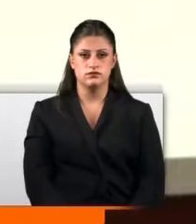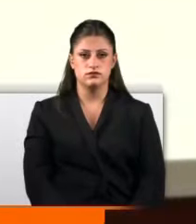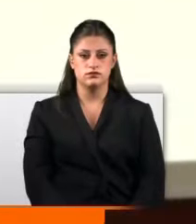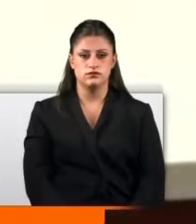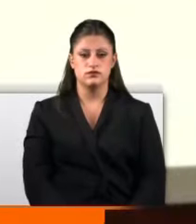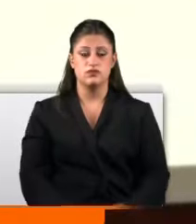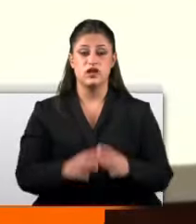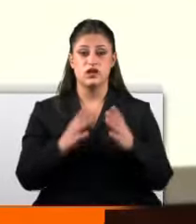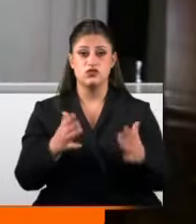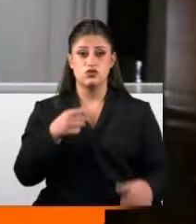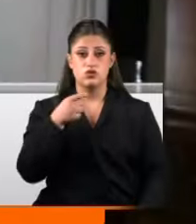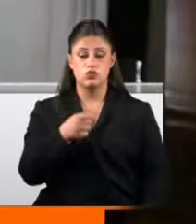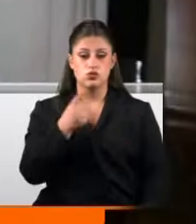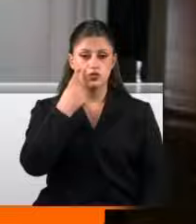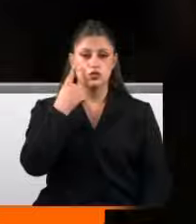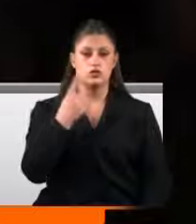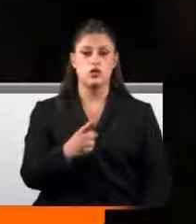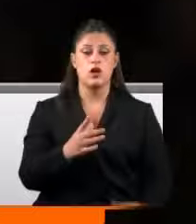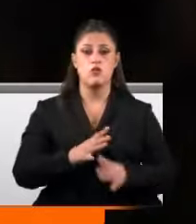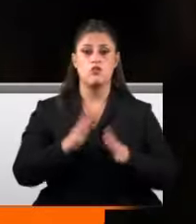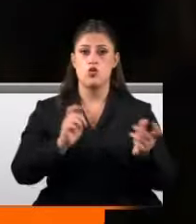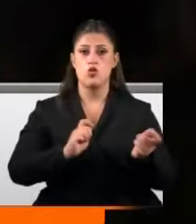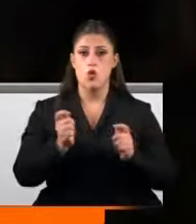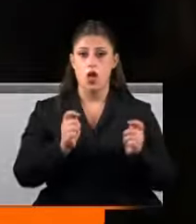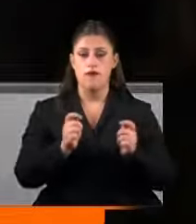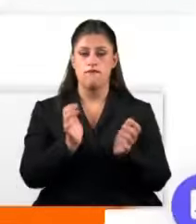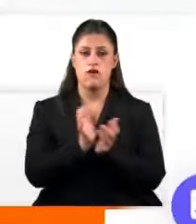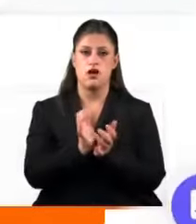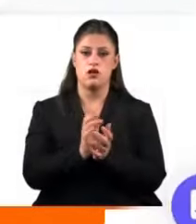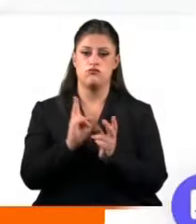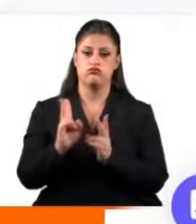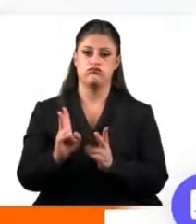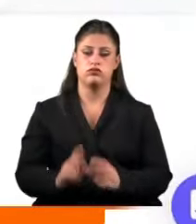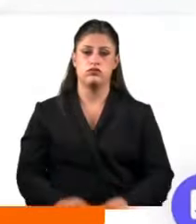İşte bu noktada en büyük görev ailelere düşüyor. We have a voiced text and